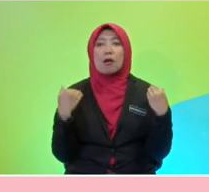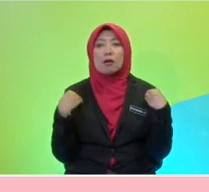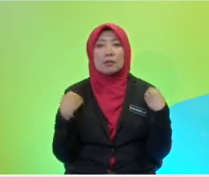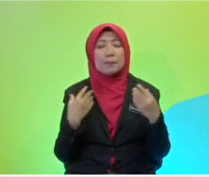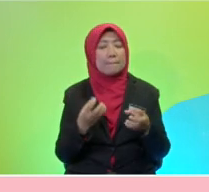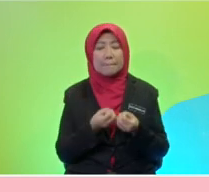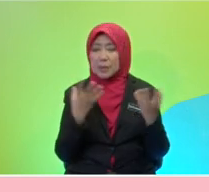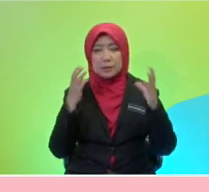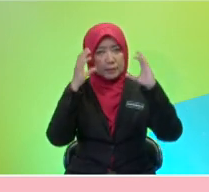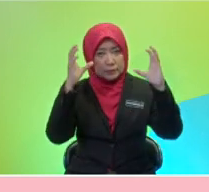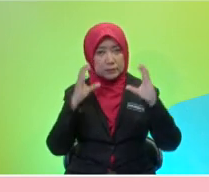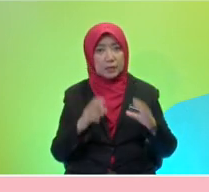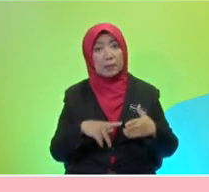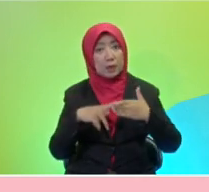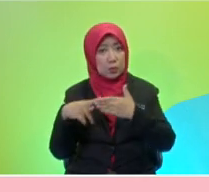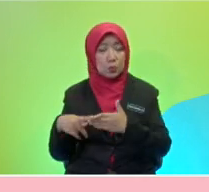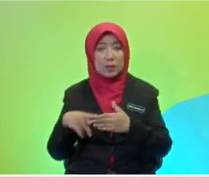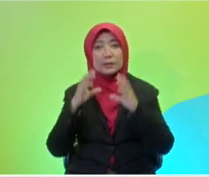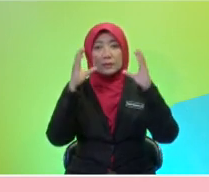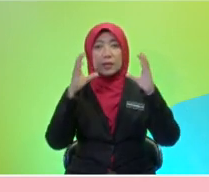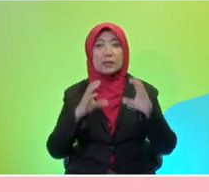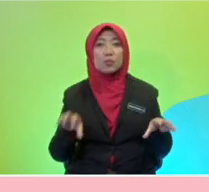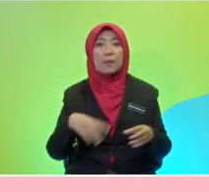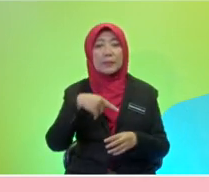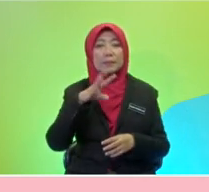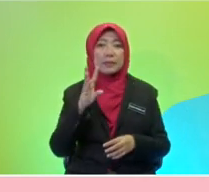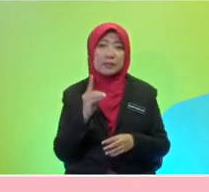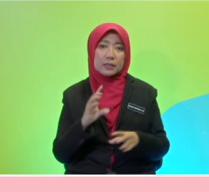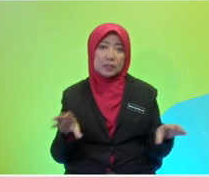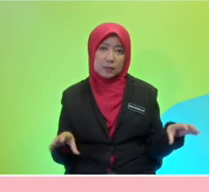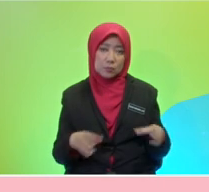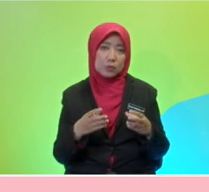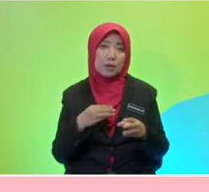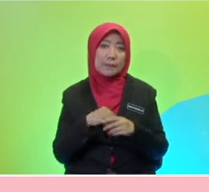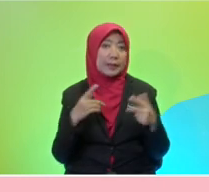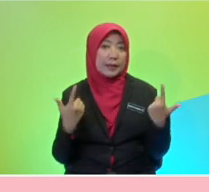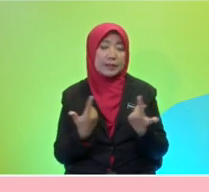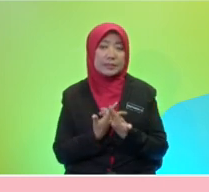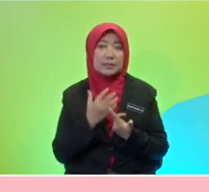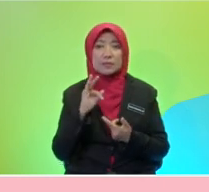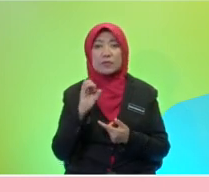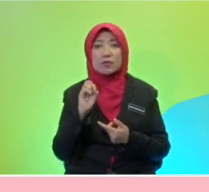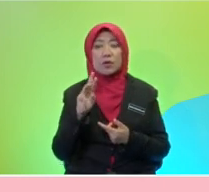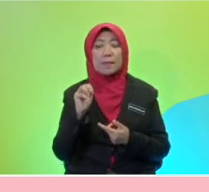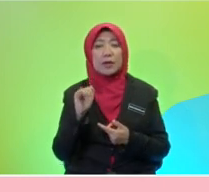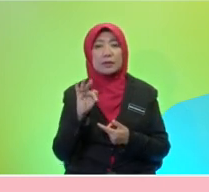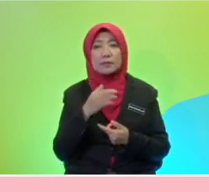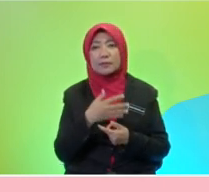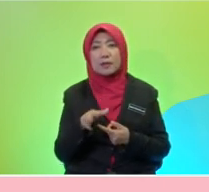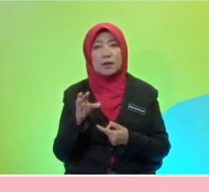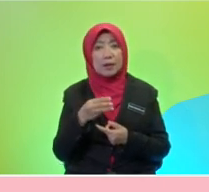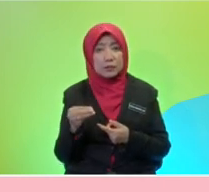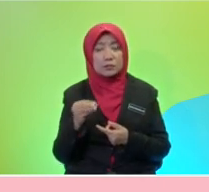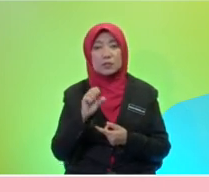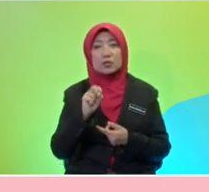panduan tentang PBD yang dijalankan Bagaimana PBD formatif sumatif ciri-ciri